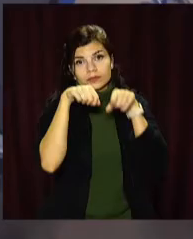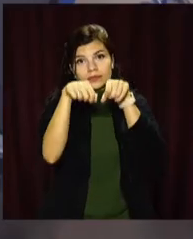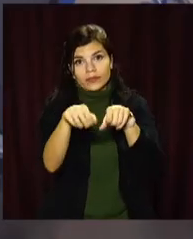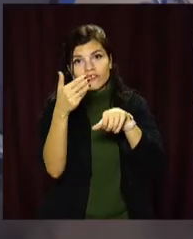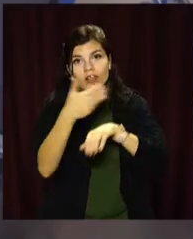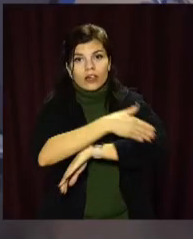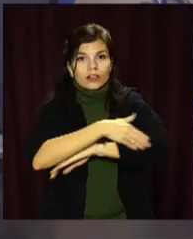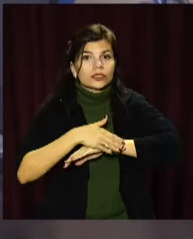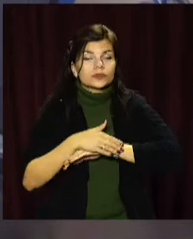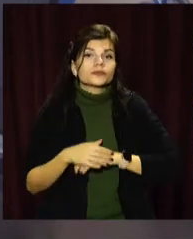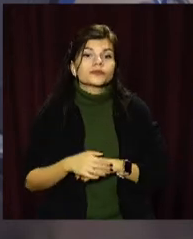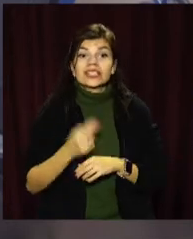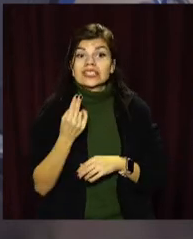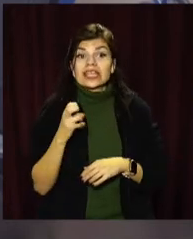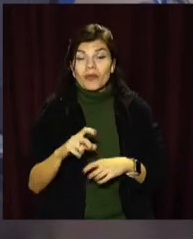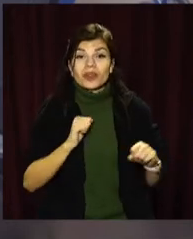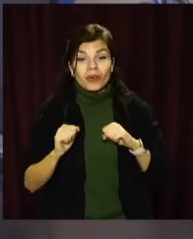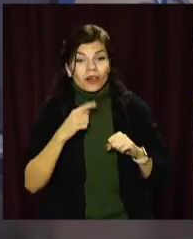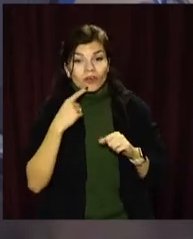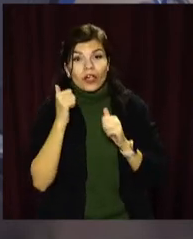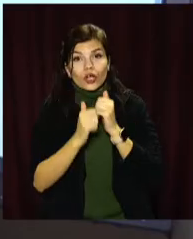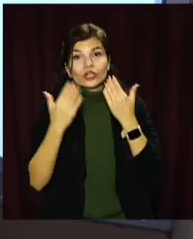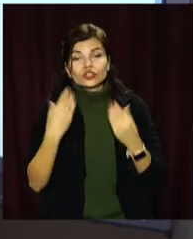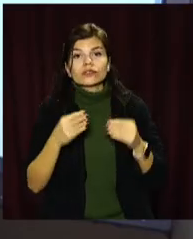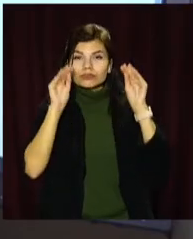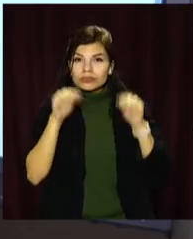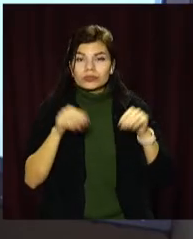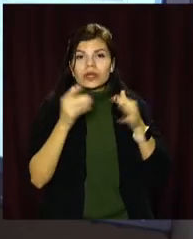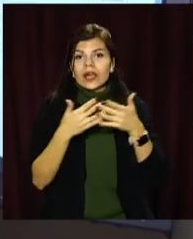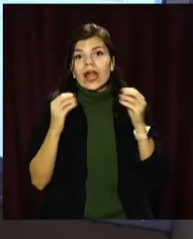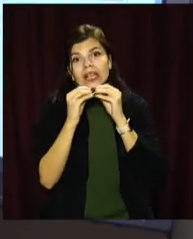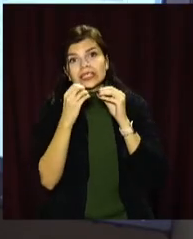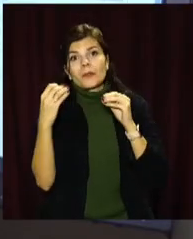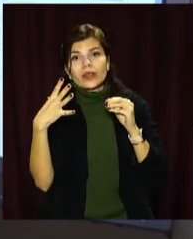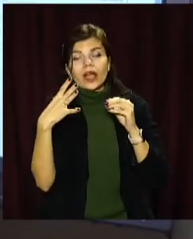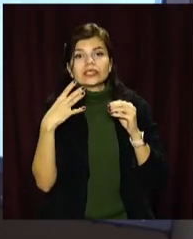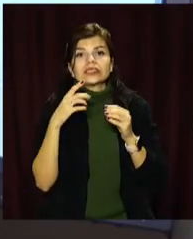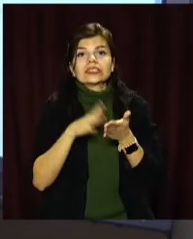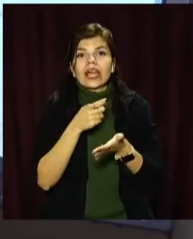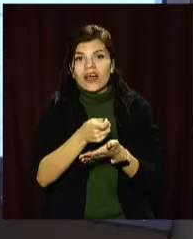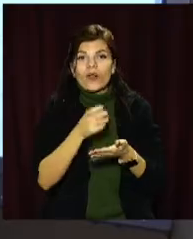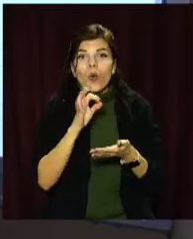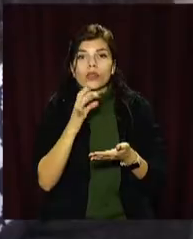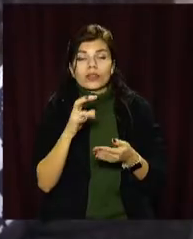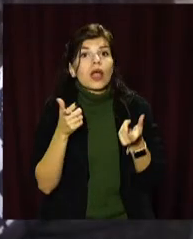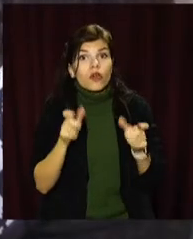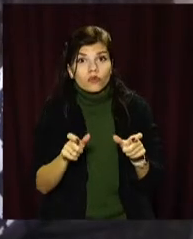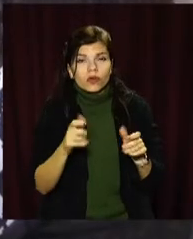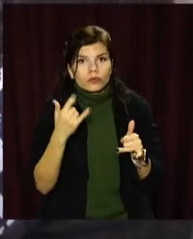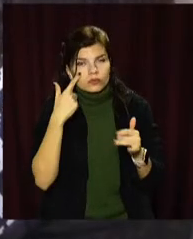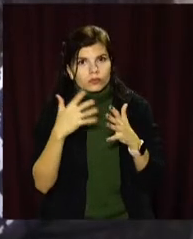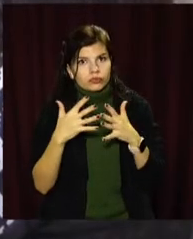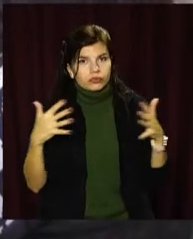адрес. Адміністраторка ЦНАПу Ксенія каже, щодня обробляє 10-15 заявок онлайн. Під час карантину помітила, кількість людей,